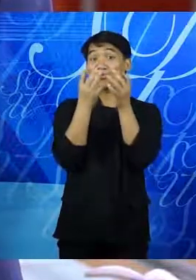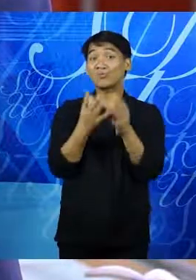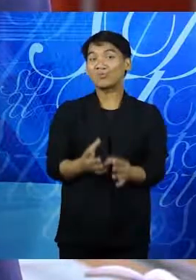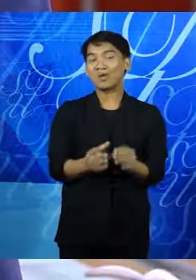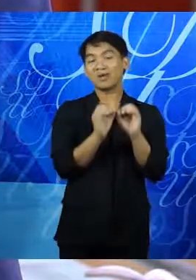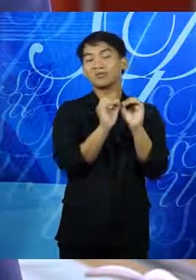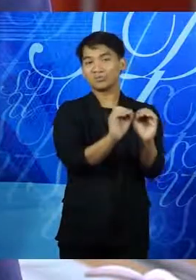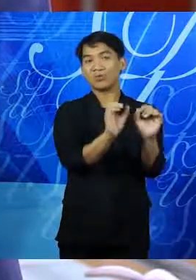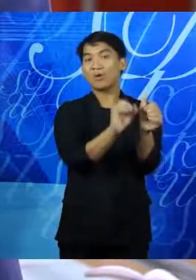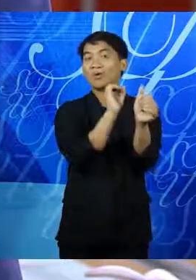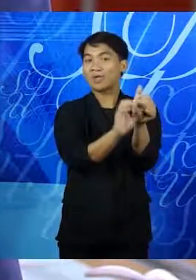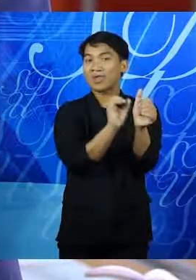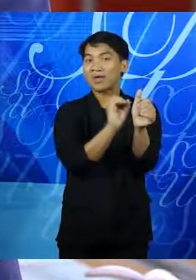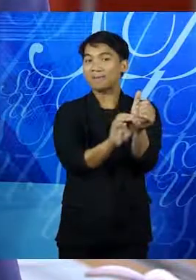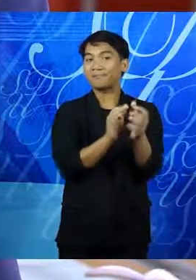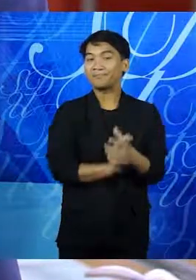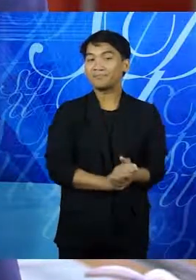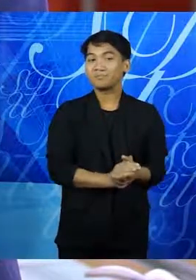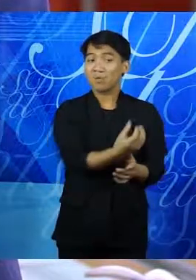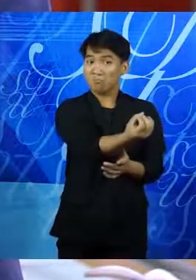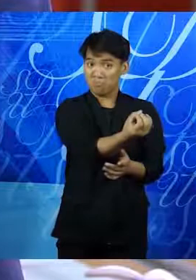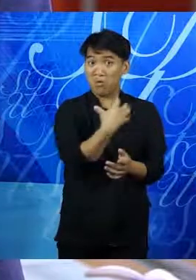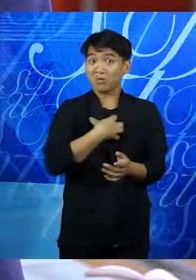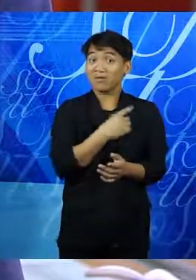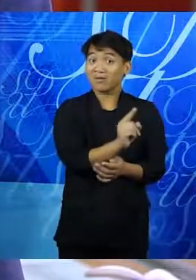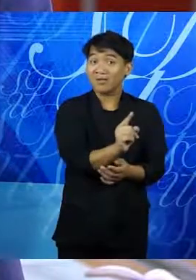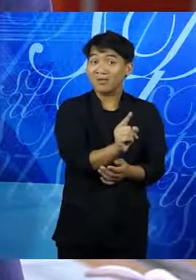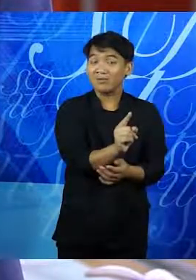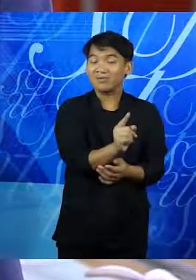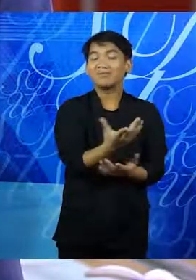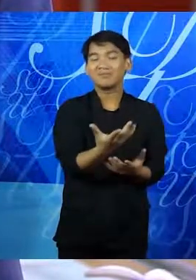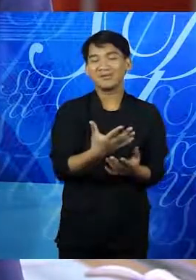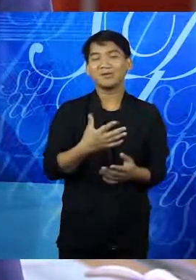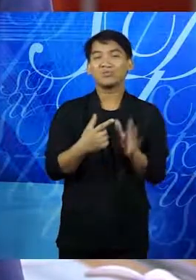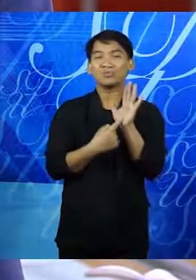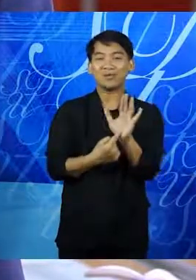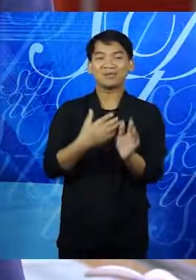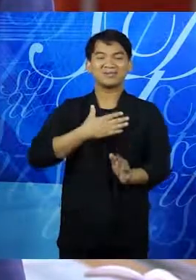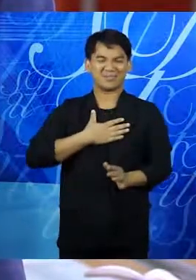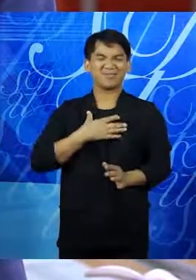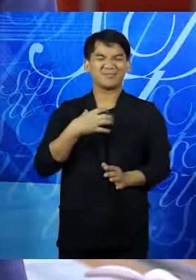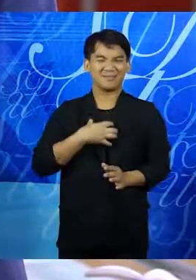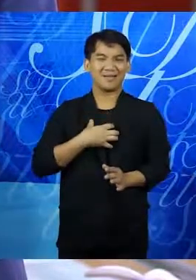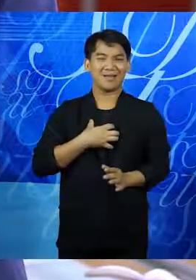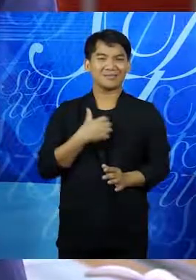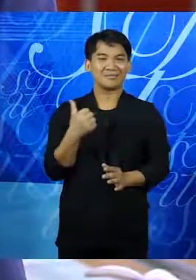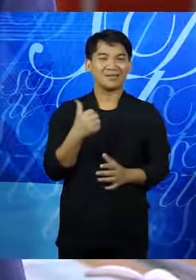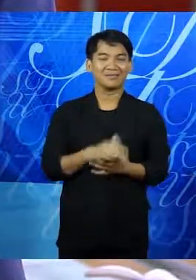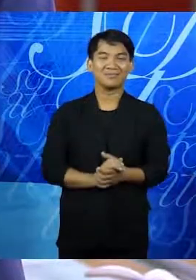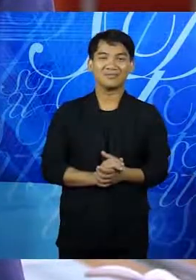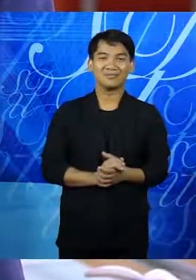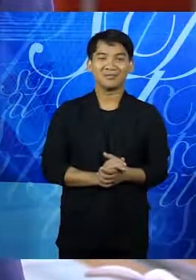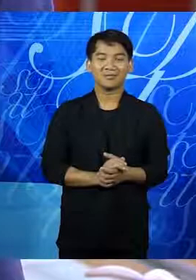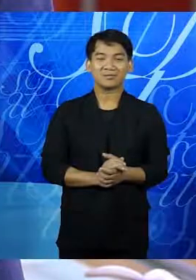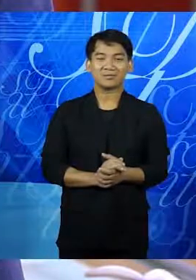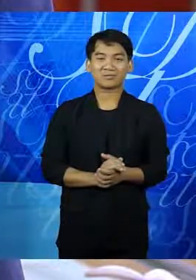พูดคุยเนี่ยนะคะก็คือการบอกความต้องการของตนเองนั่นเองนะคะก็คือคำว่าฉันอยากได้แล้วต่อจากนั้นเนี่ยนะค